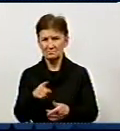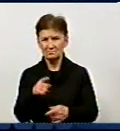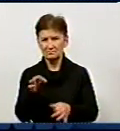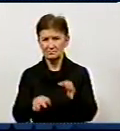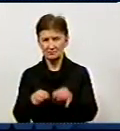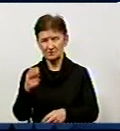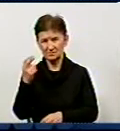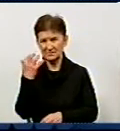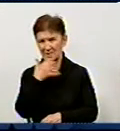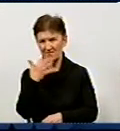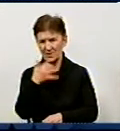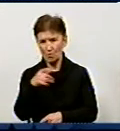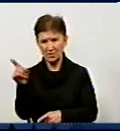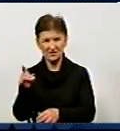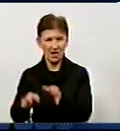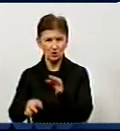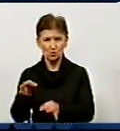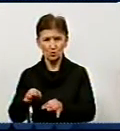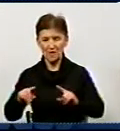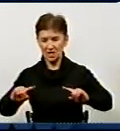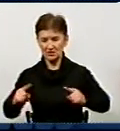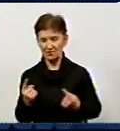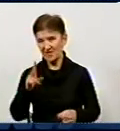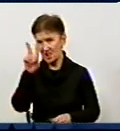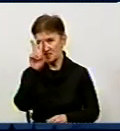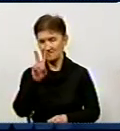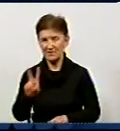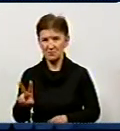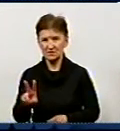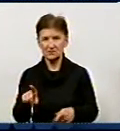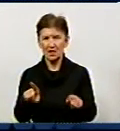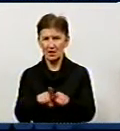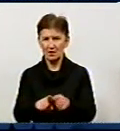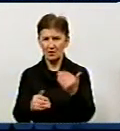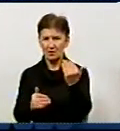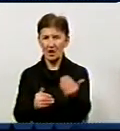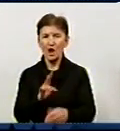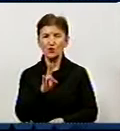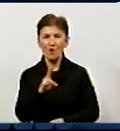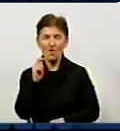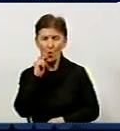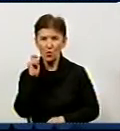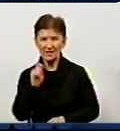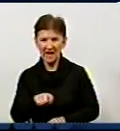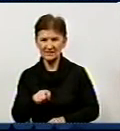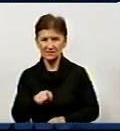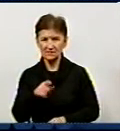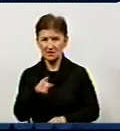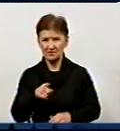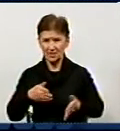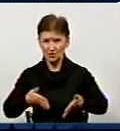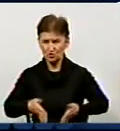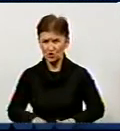райсуду Сімферополя заарештували на 2 місяці. Також у полоні перебуває уроженець Новоукраїнки, член екіпажу катера